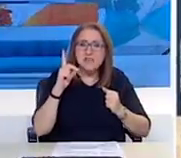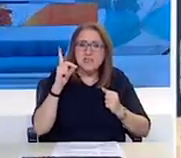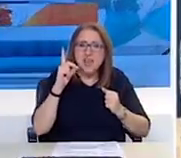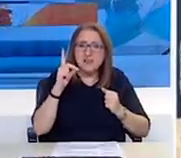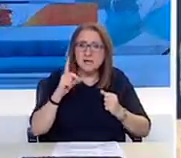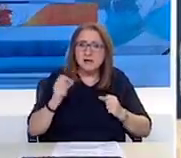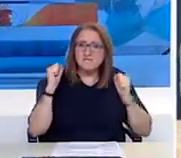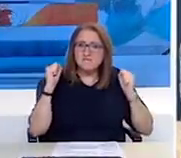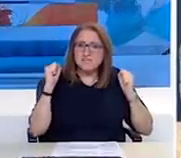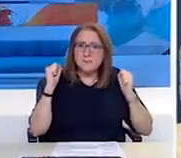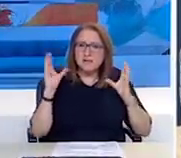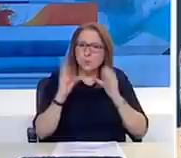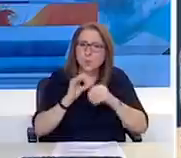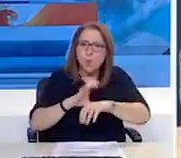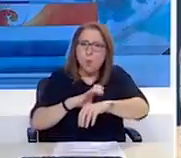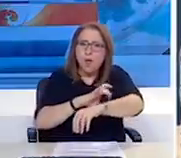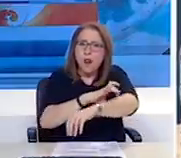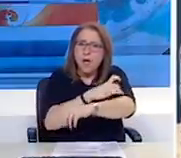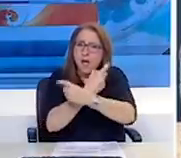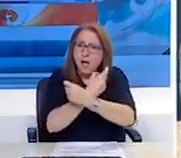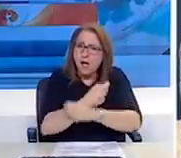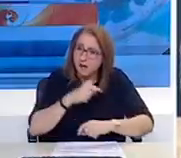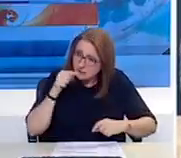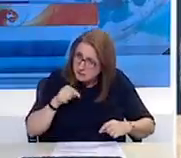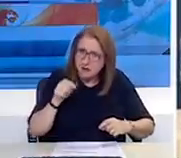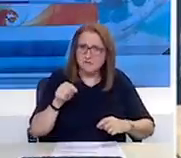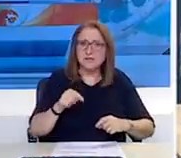Δέλτα. Βρήκα λοιπόν μελέτες από τις